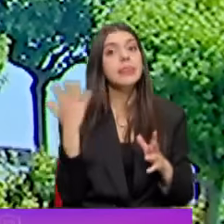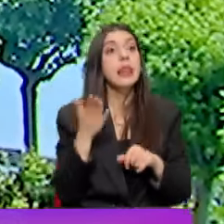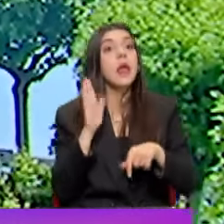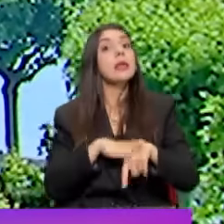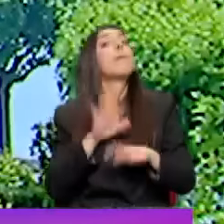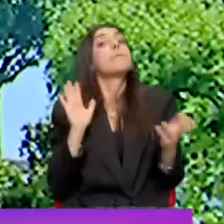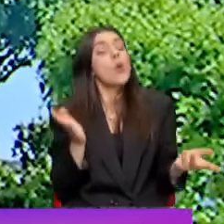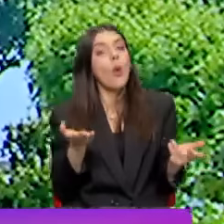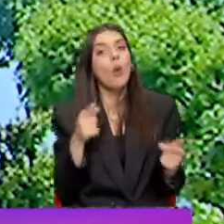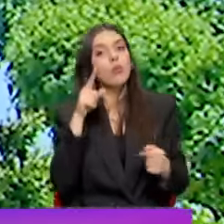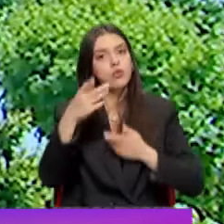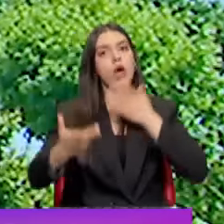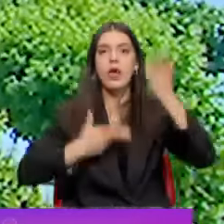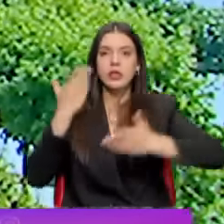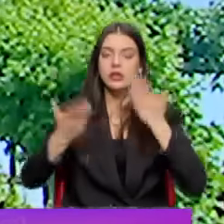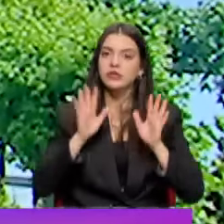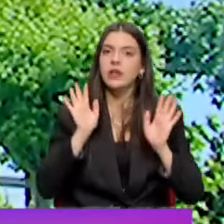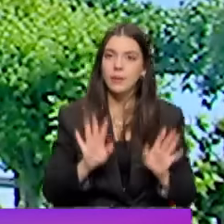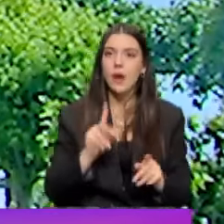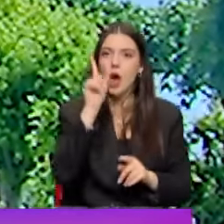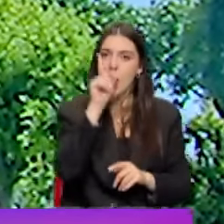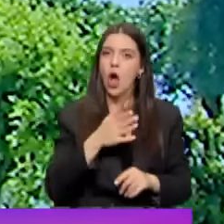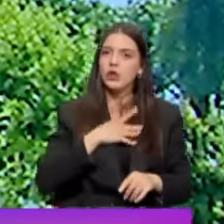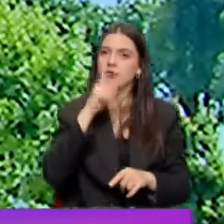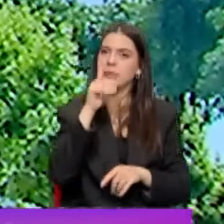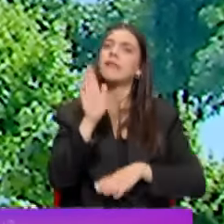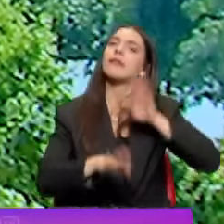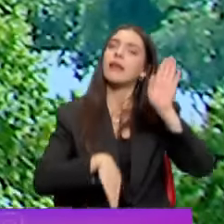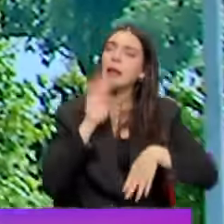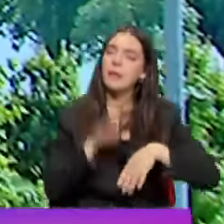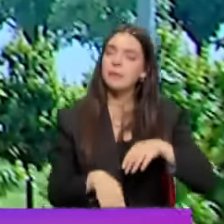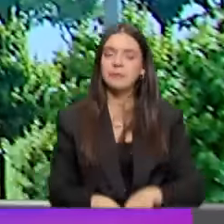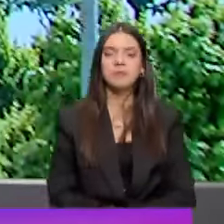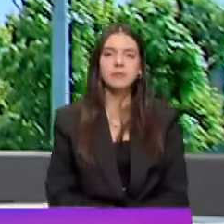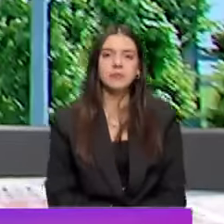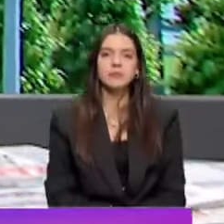yapılmıyor bundan bahsedeceğiz ama öncesinde reklam